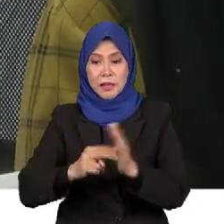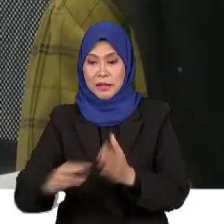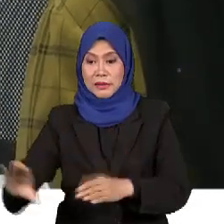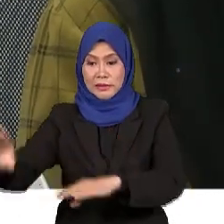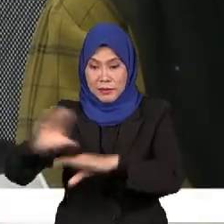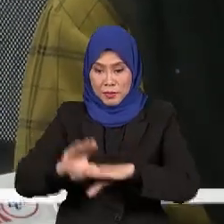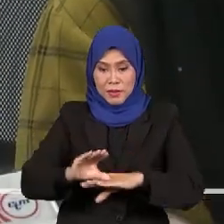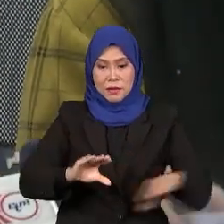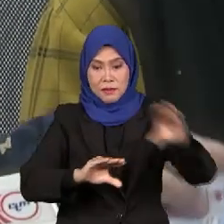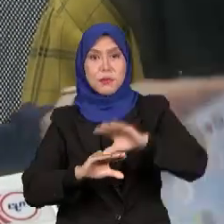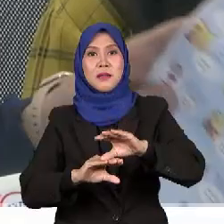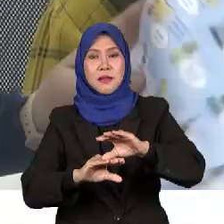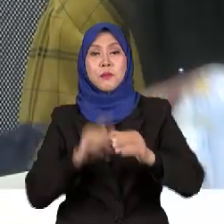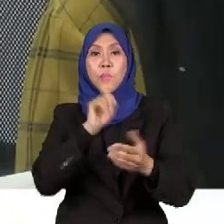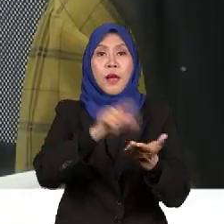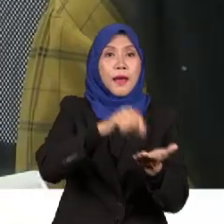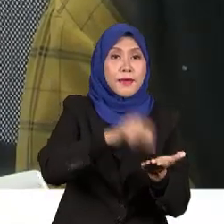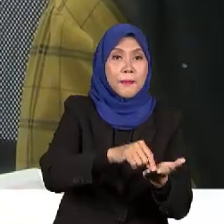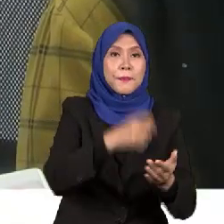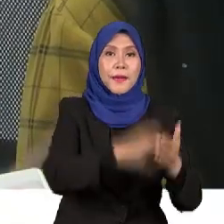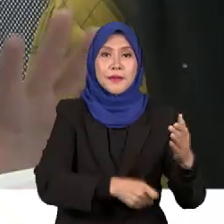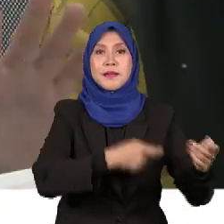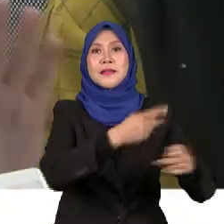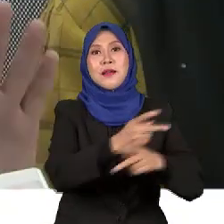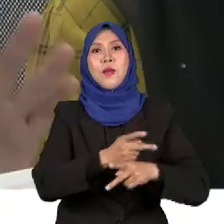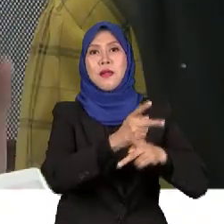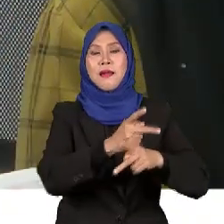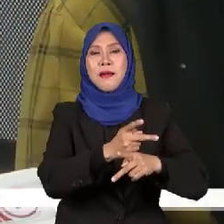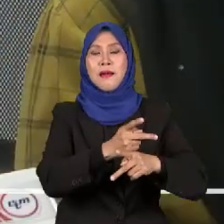kita ada ayam ayamnya harga kawat